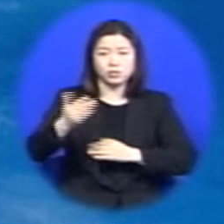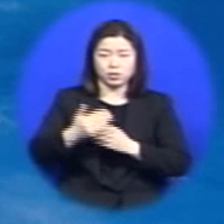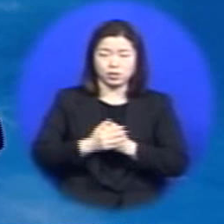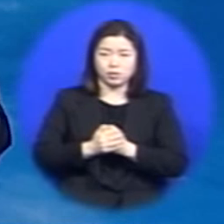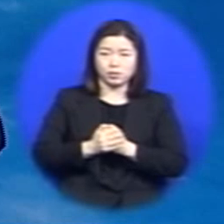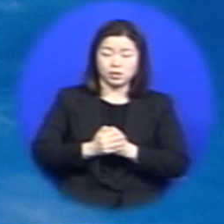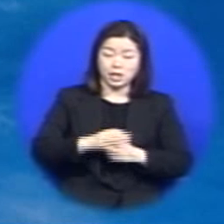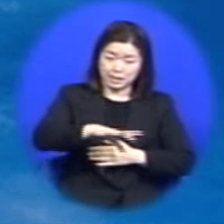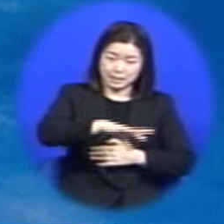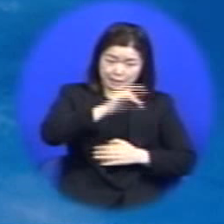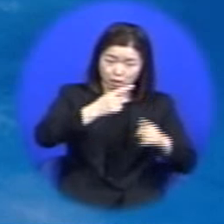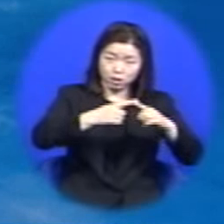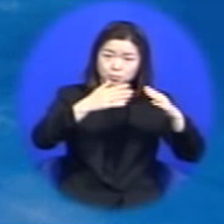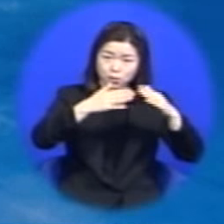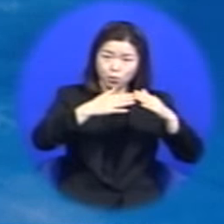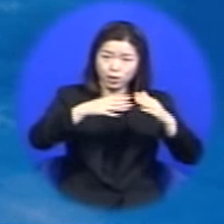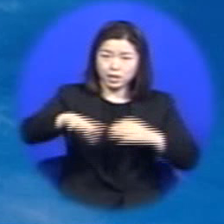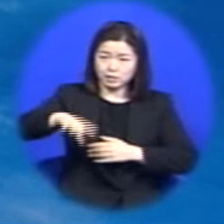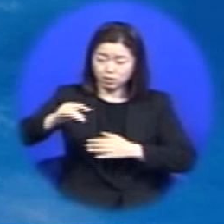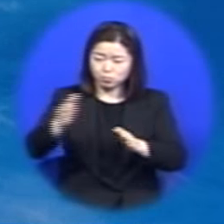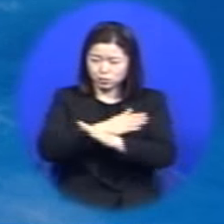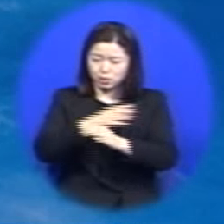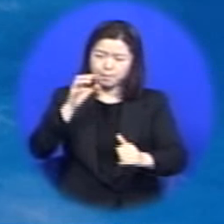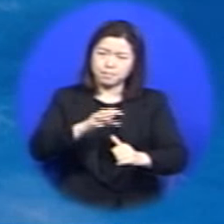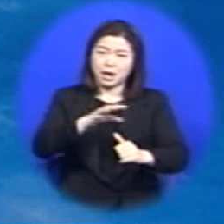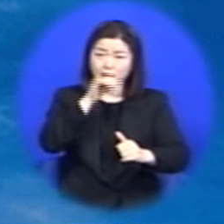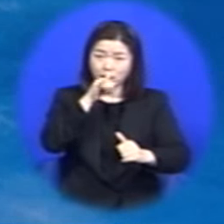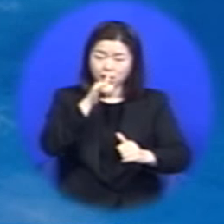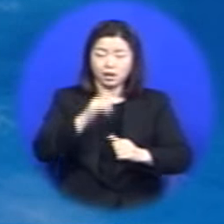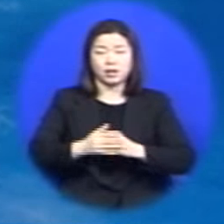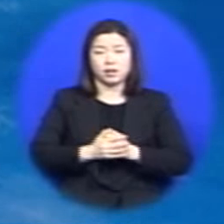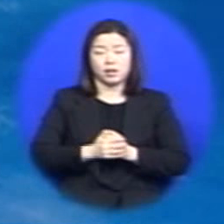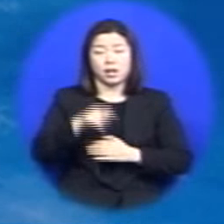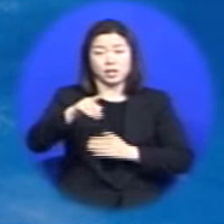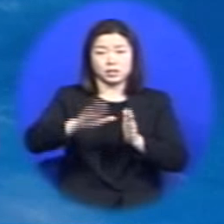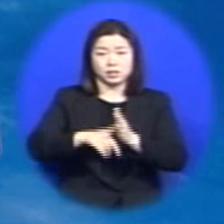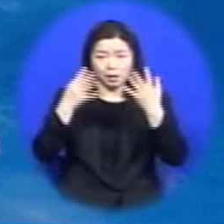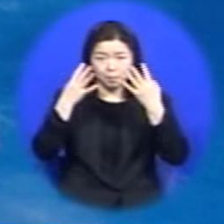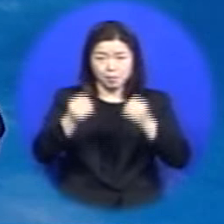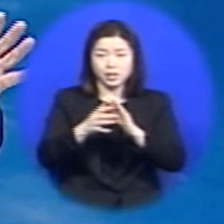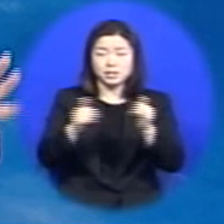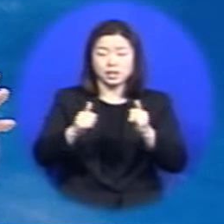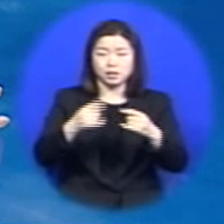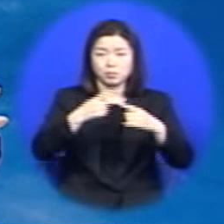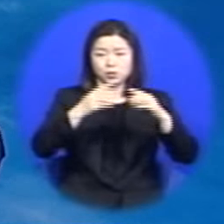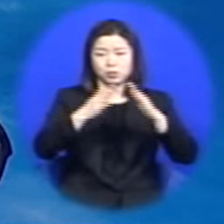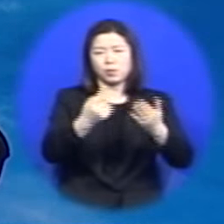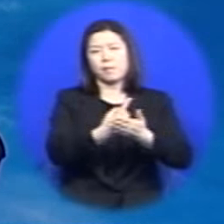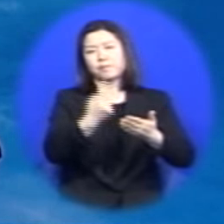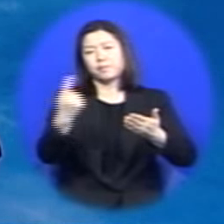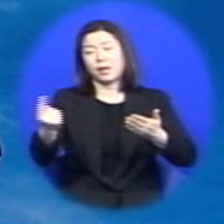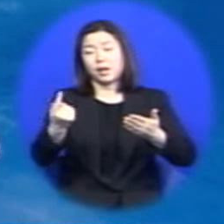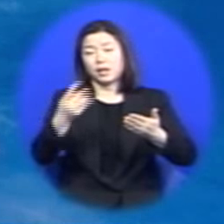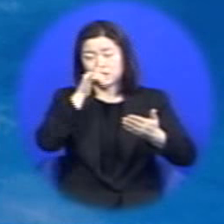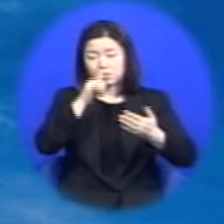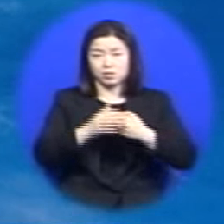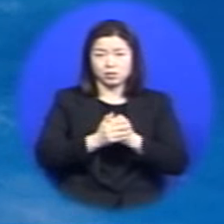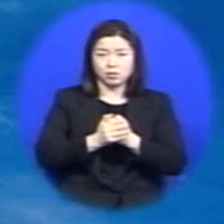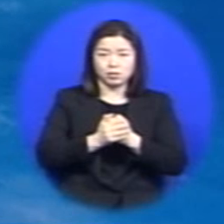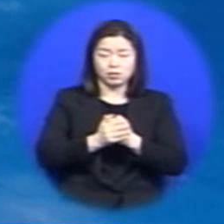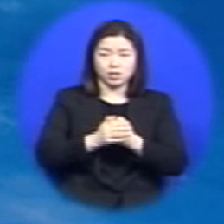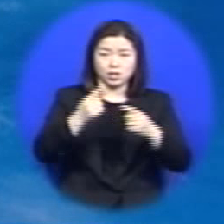초대교회는 처음부터 핍박이 있었습니다. 그때 많은 사람들이 교회를 떠났어요.